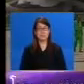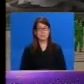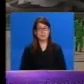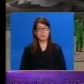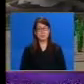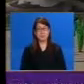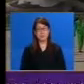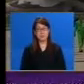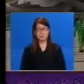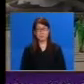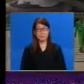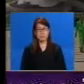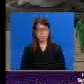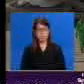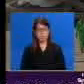าน